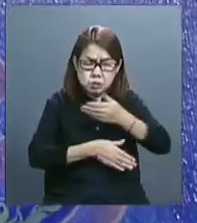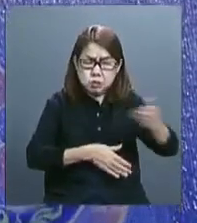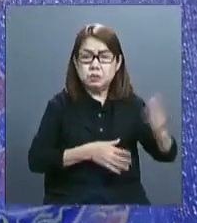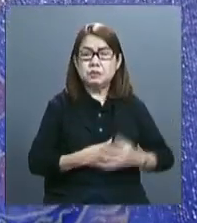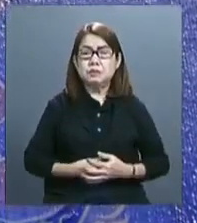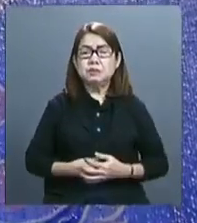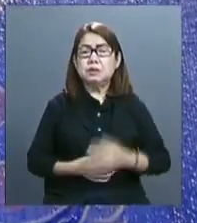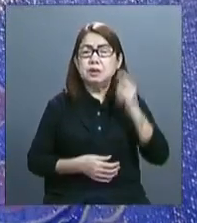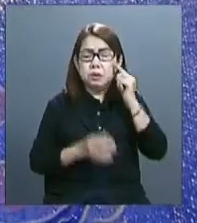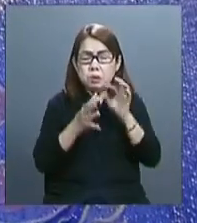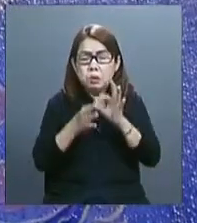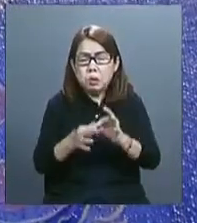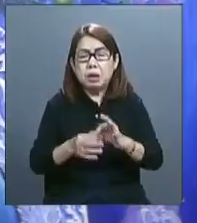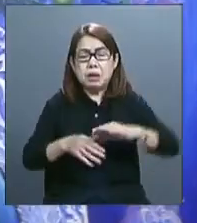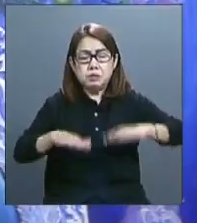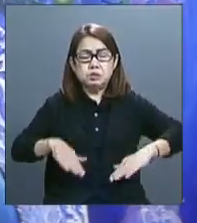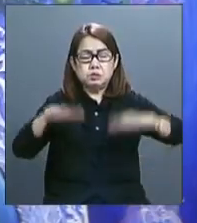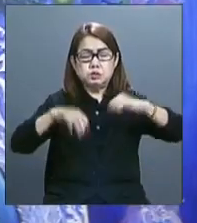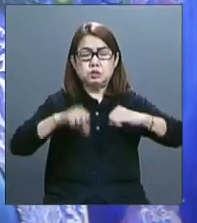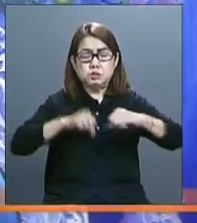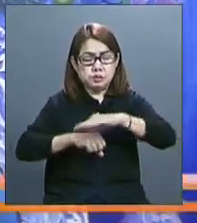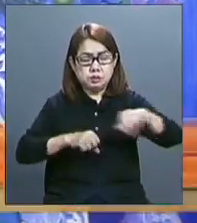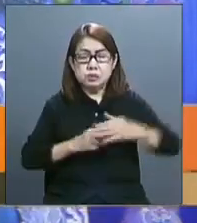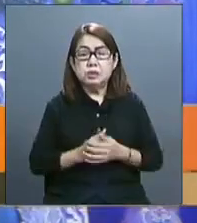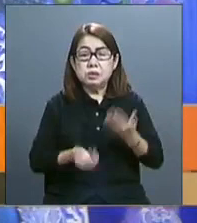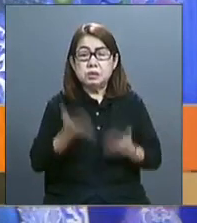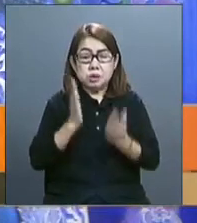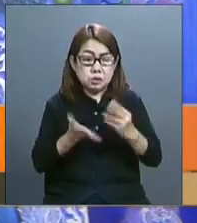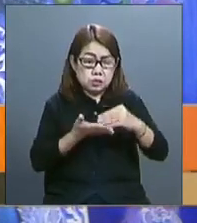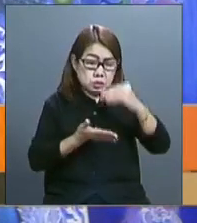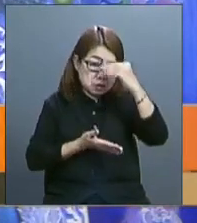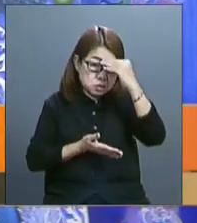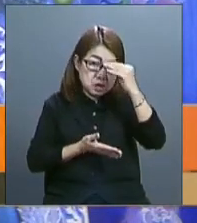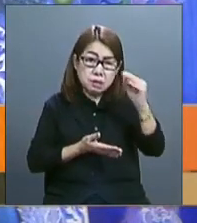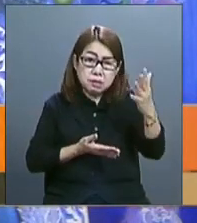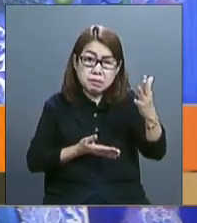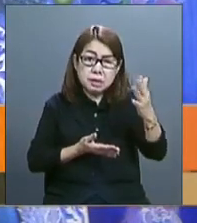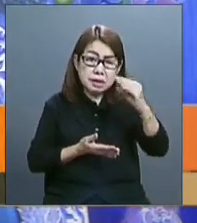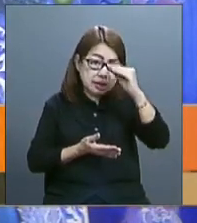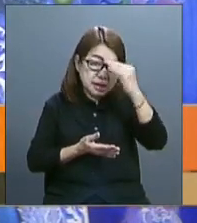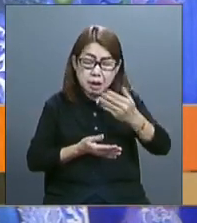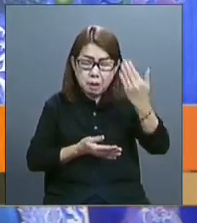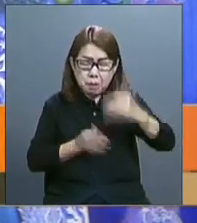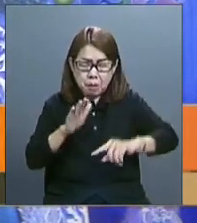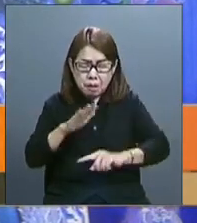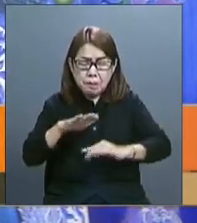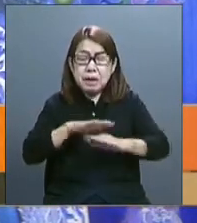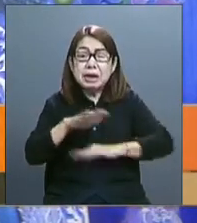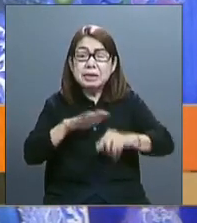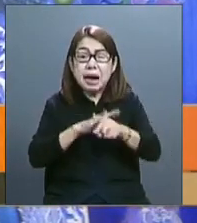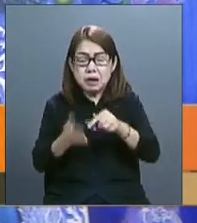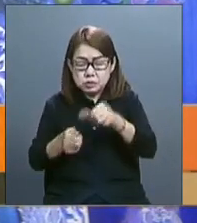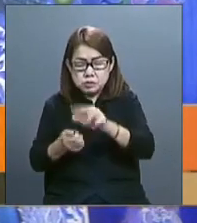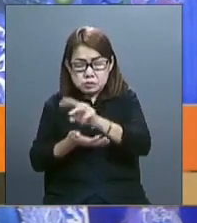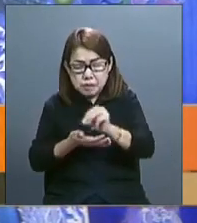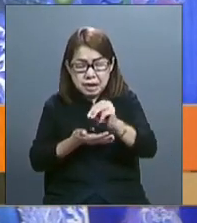ผมเป็นห่วงเด็กรุ่นใหม่หรือว่าคนที่ไม่ได้ศึกษาในพื้นฐานสกุลช่างหรือในมหาวิทยาลัยในระบบการศึกษ